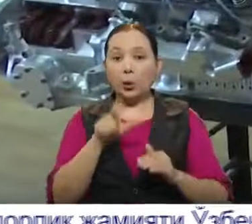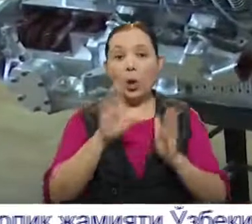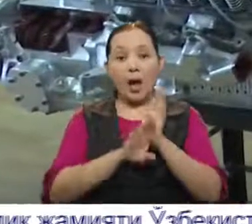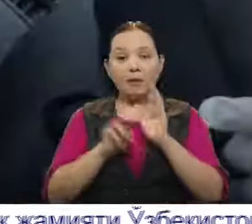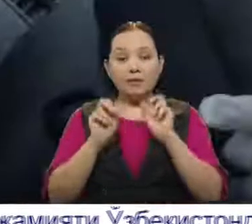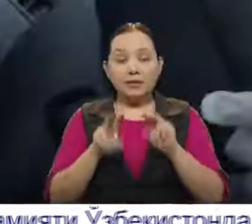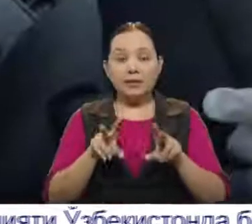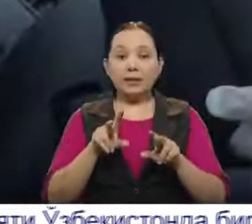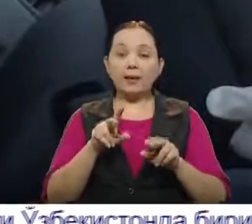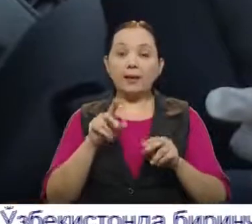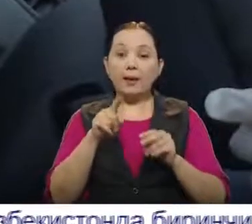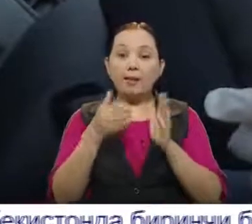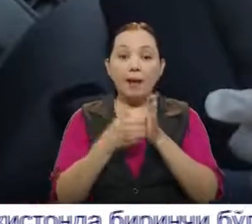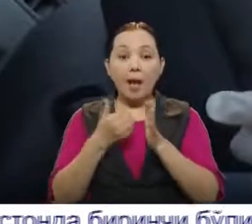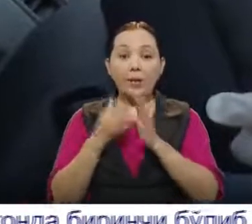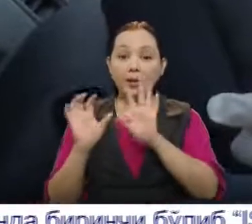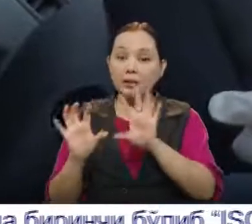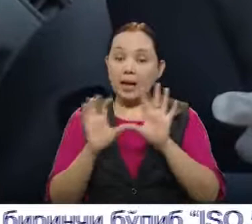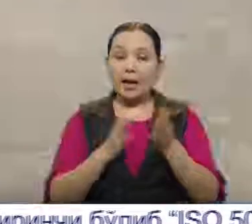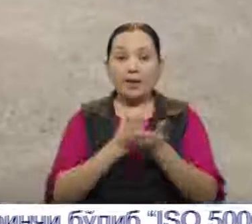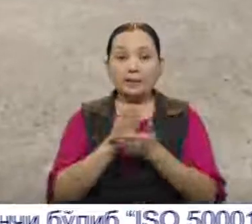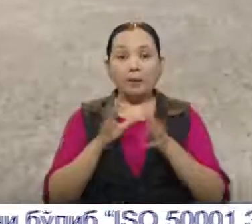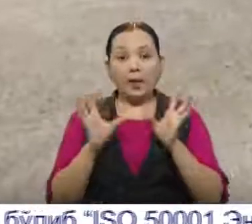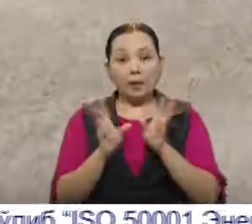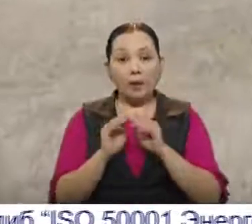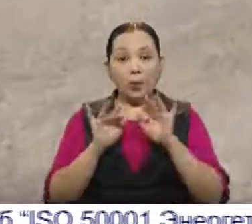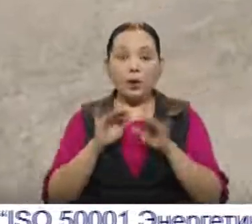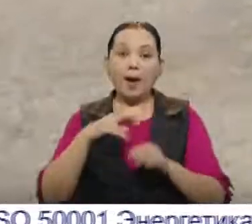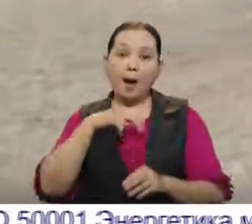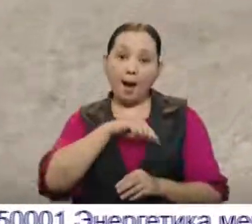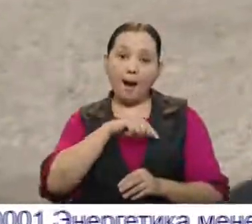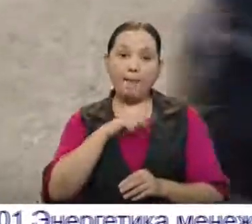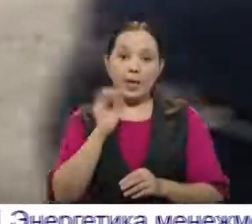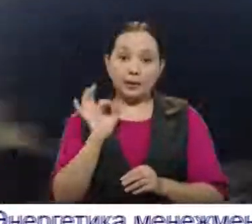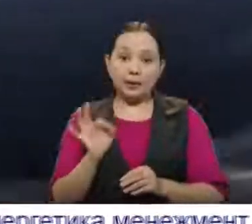xavfsizligini bekamu ko'z ta'minlashga xizmat qilishi bilan yanada ahamiyatlidir.